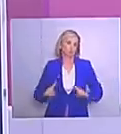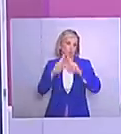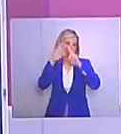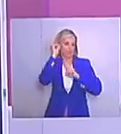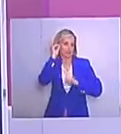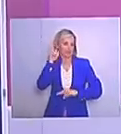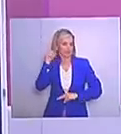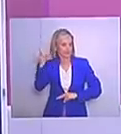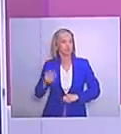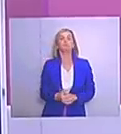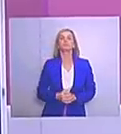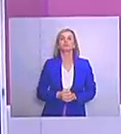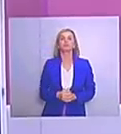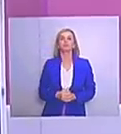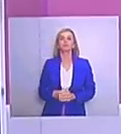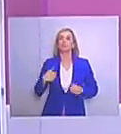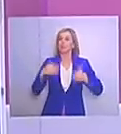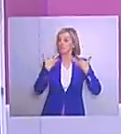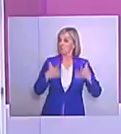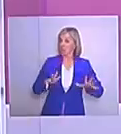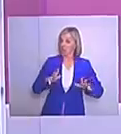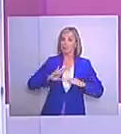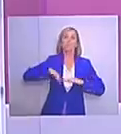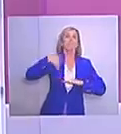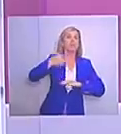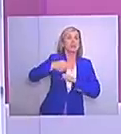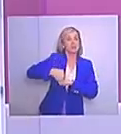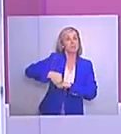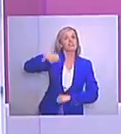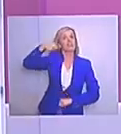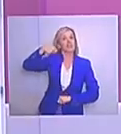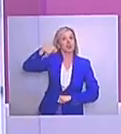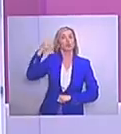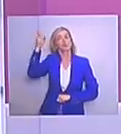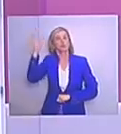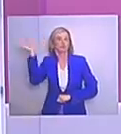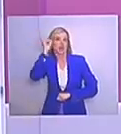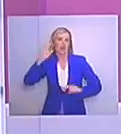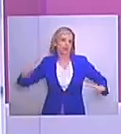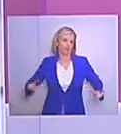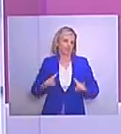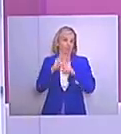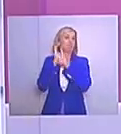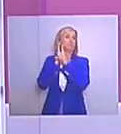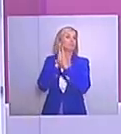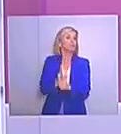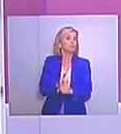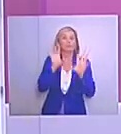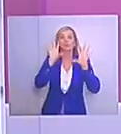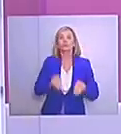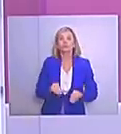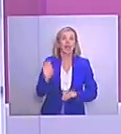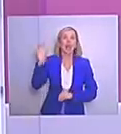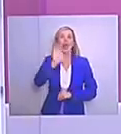είχε πει τίποτα προσωπικά. Πώς το αιτιολόγησε αυτό? Στη συνάντηση που κάναμε μετά τις